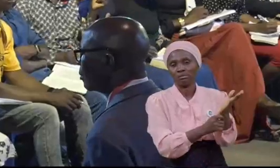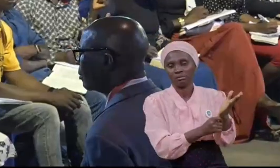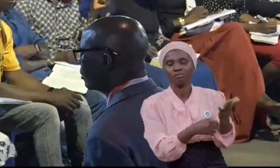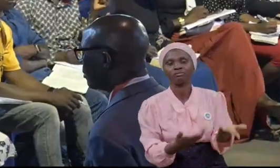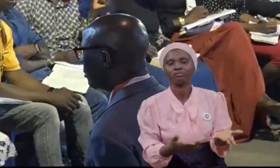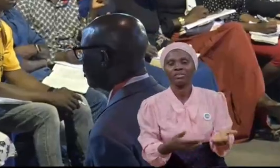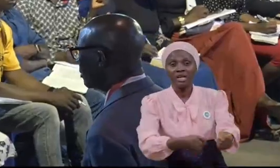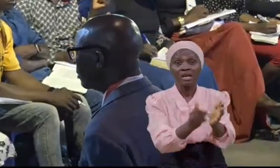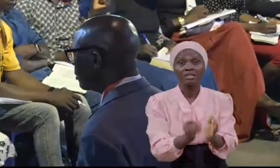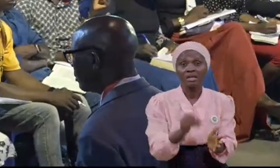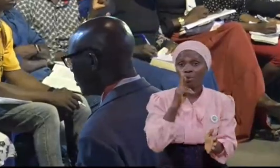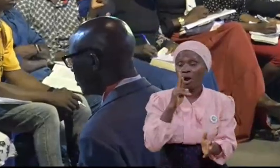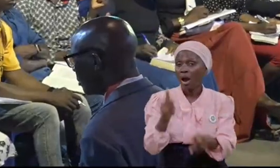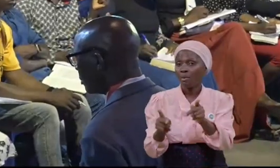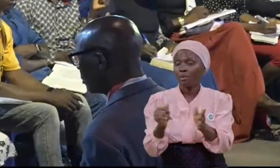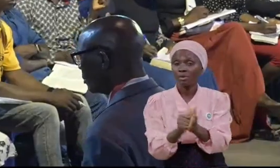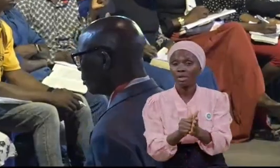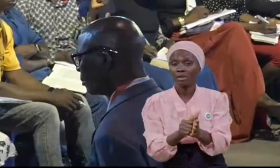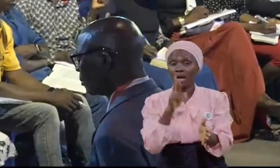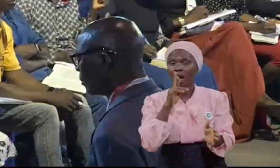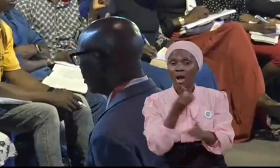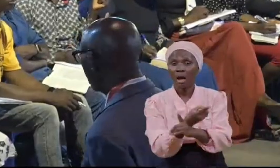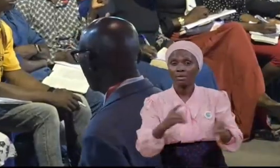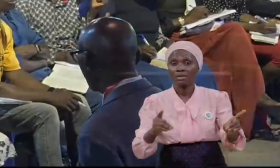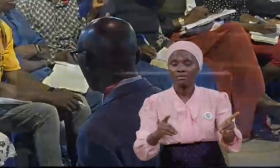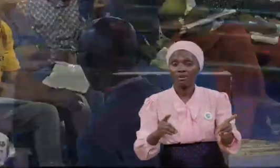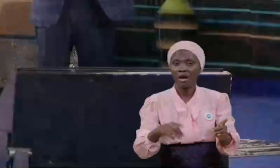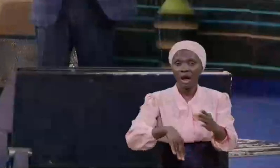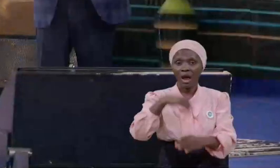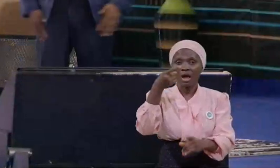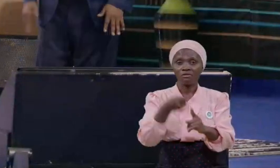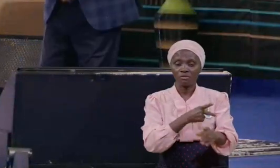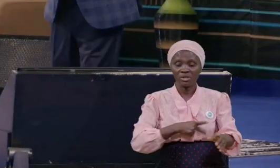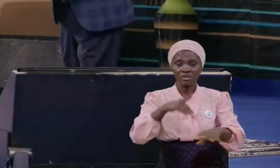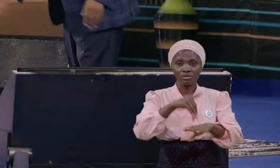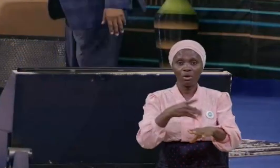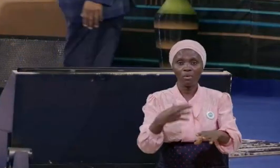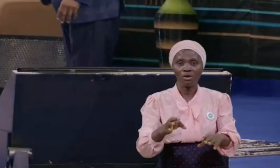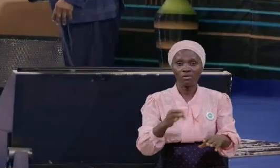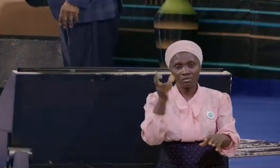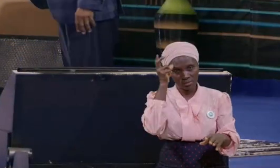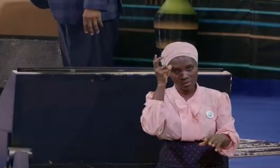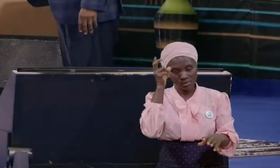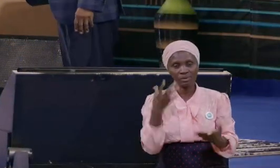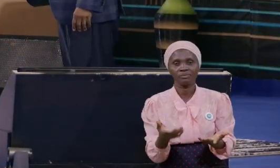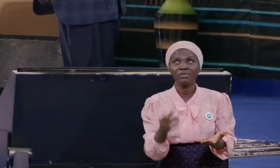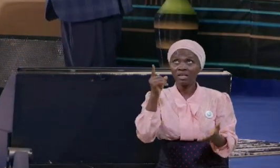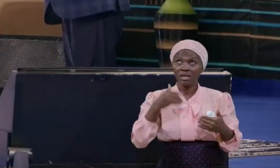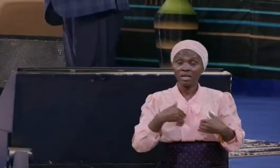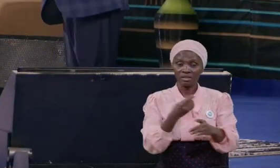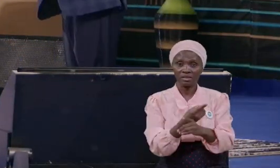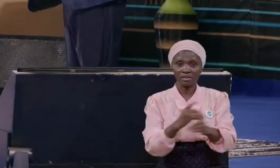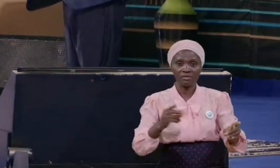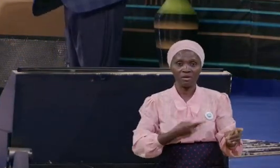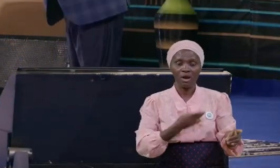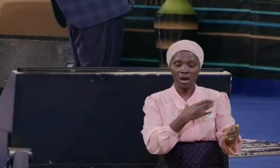qui sont délivrés du royaume de Satan. Il nous a délivrés et nous a transportés hors du royaume